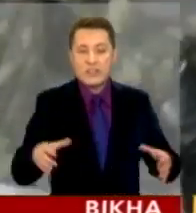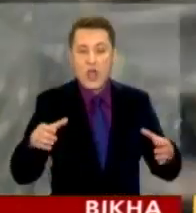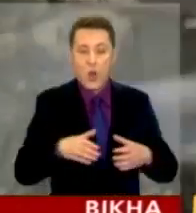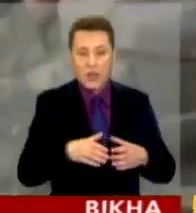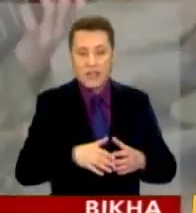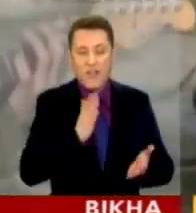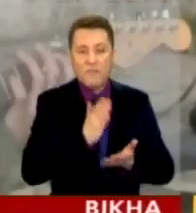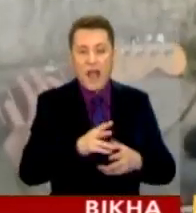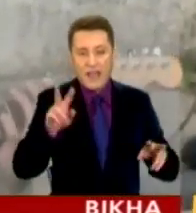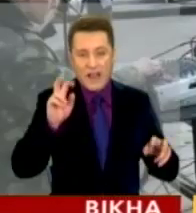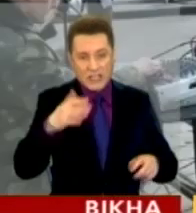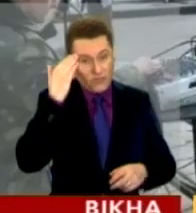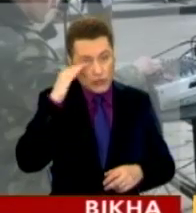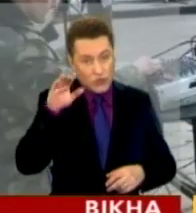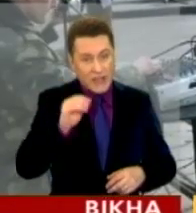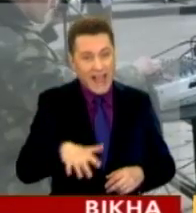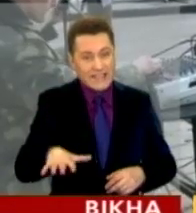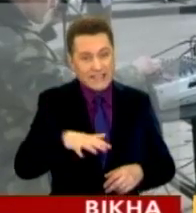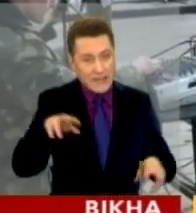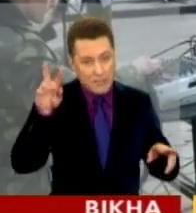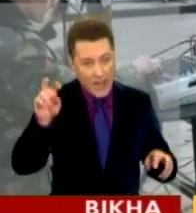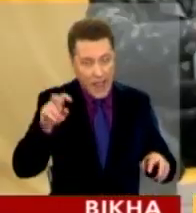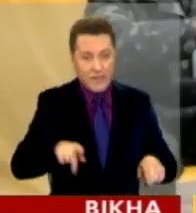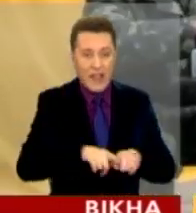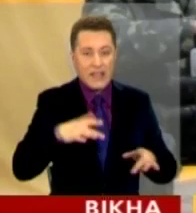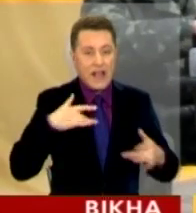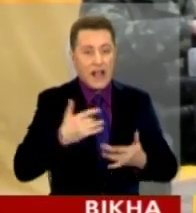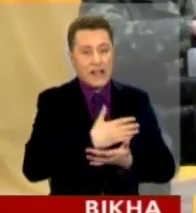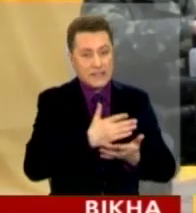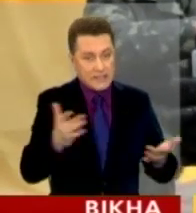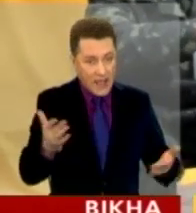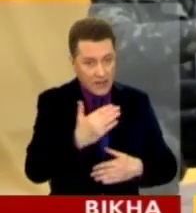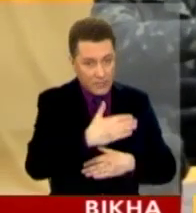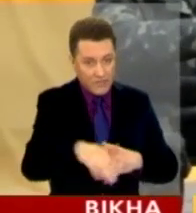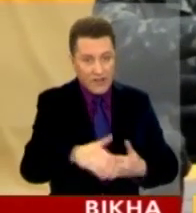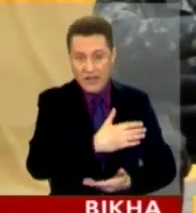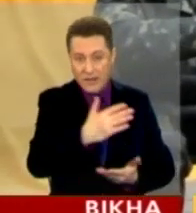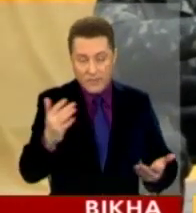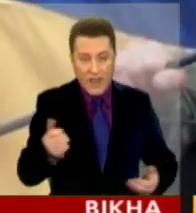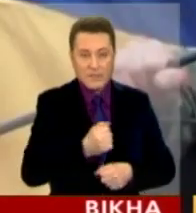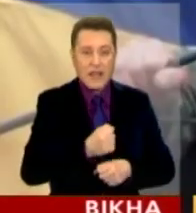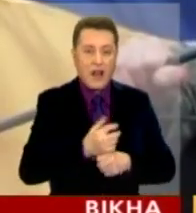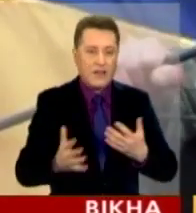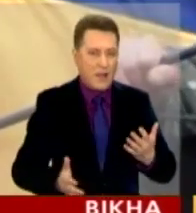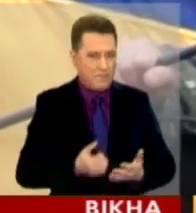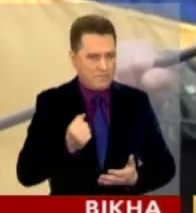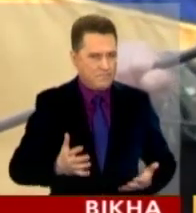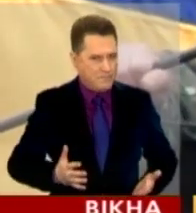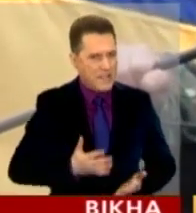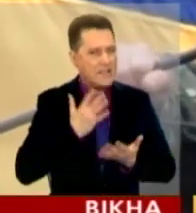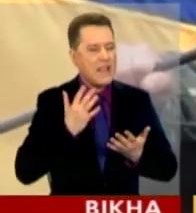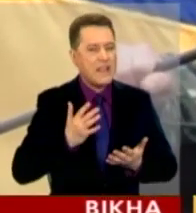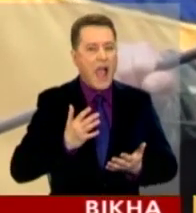військовиків-контрактників має назву «Чужа земля». І такий концерт під відкритим небом вони вирішили заграти задля підняття військового